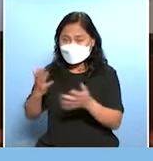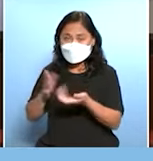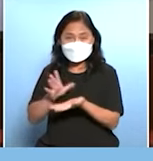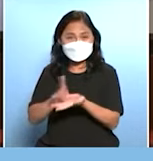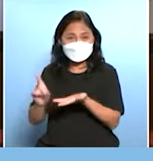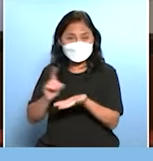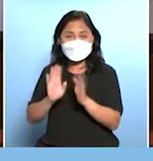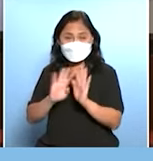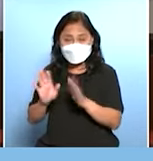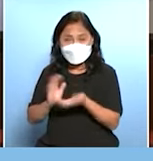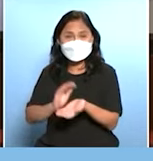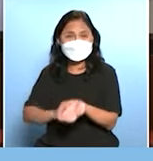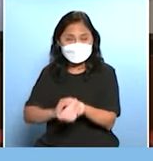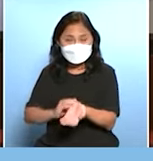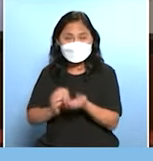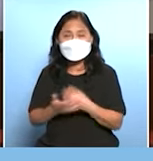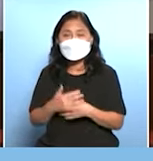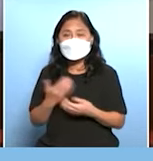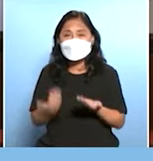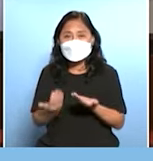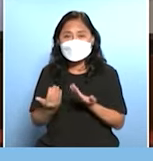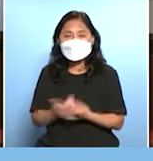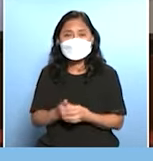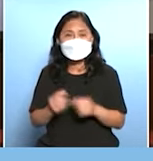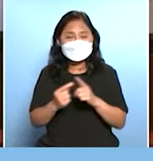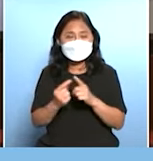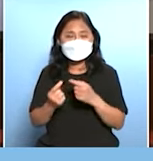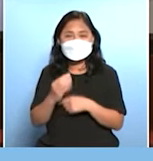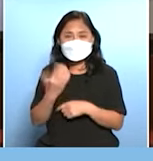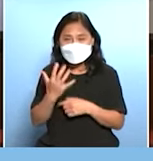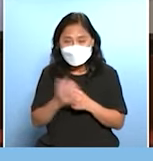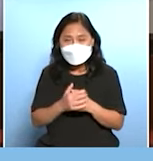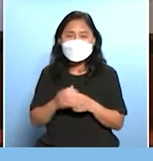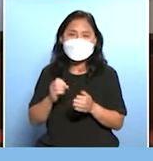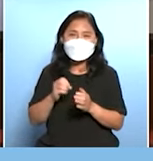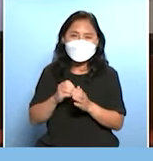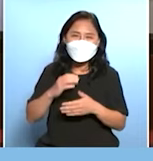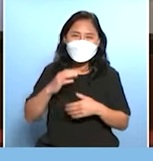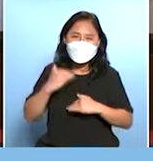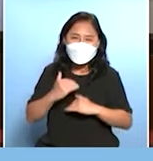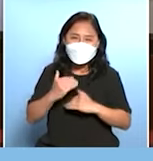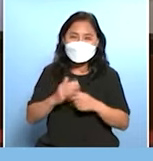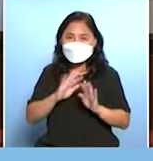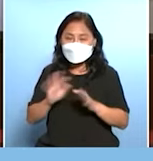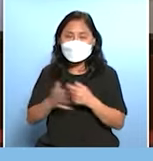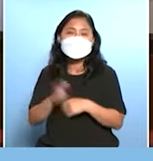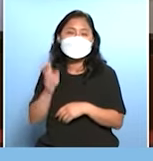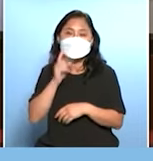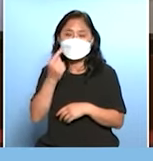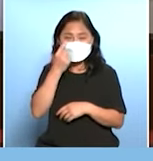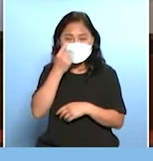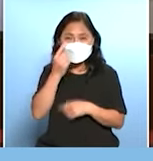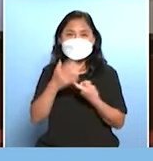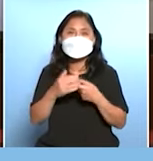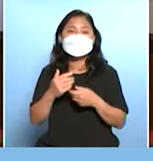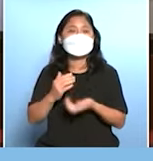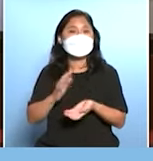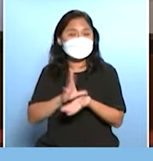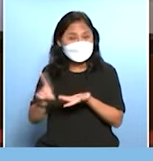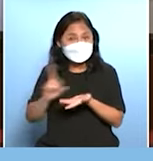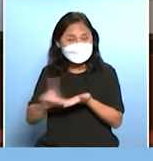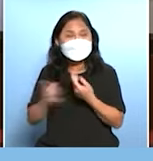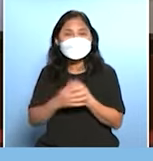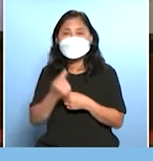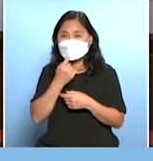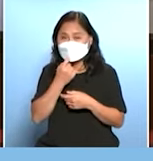科服務，或者是本來就面對著人手資源局限的服務，例如是眼科、牙科等等服務得以